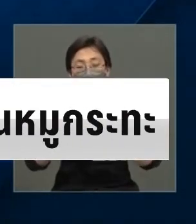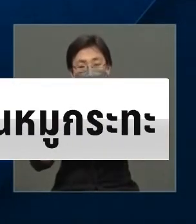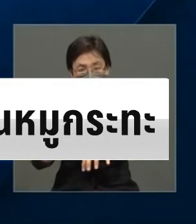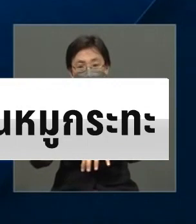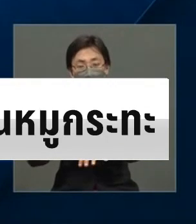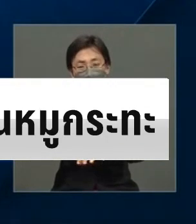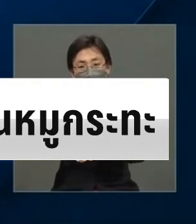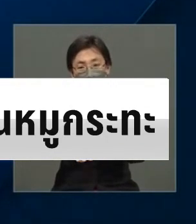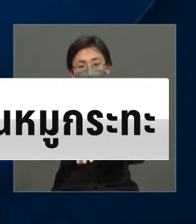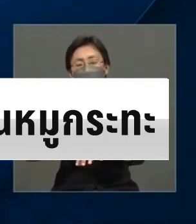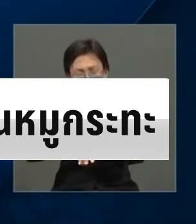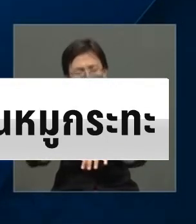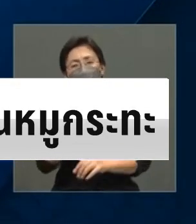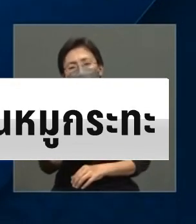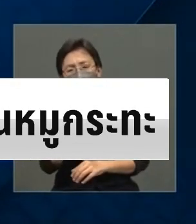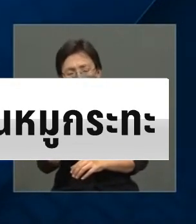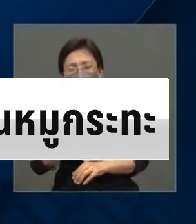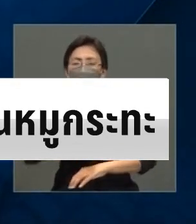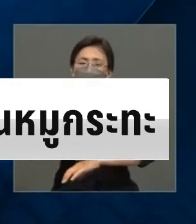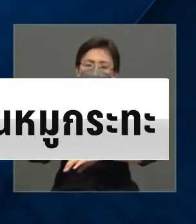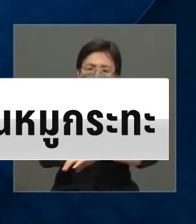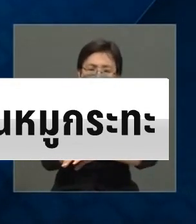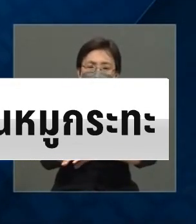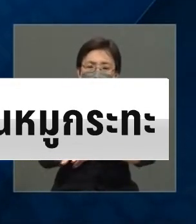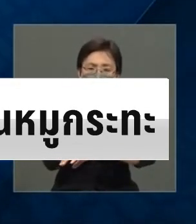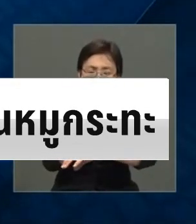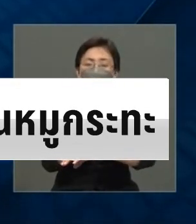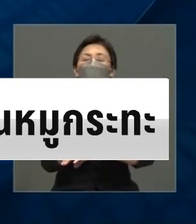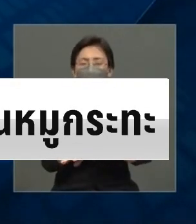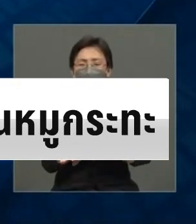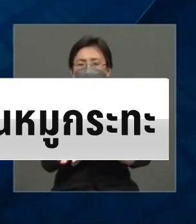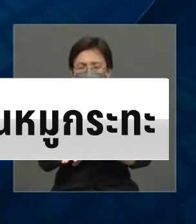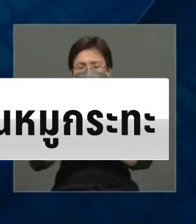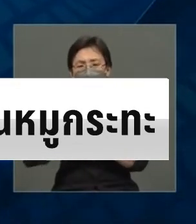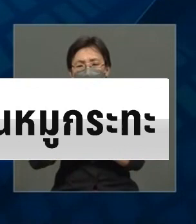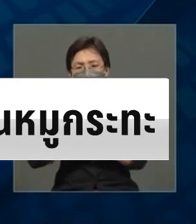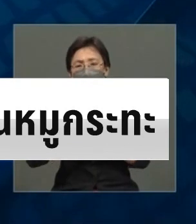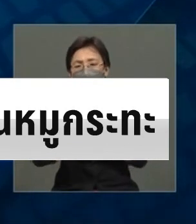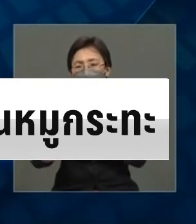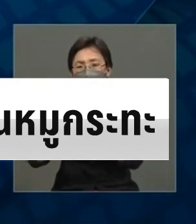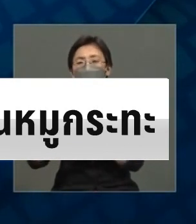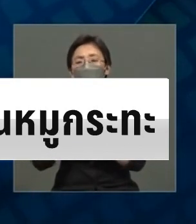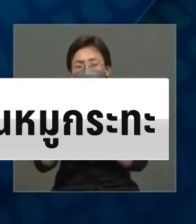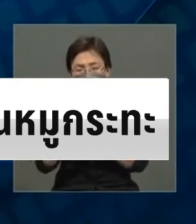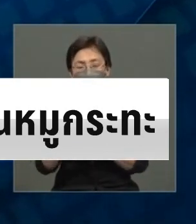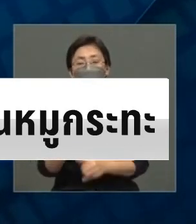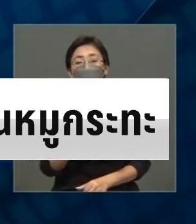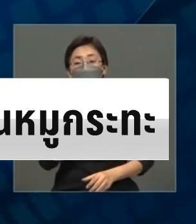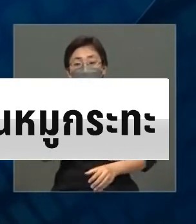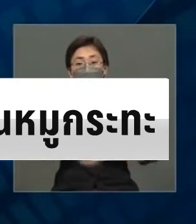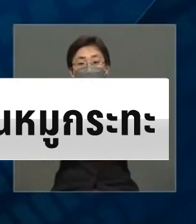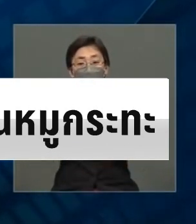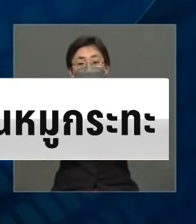เดียวกันแล้วก็ใช้เวลานานนะคะทำให้เสี่ยงต่อการติดเชื้อมากขึ้นนะคะสำหรับในส่วนที่เป็นตลาด